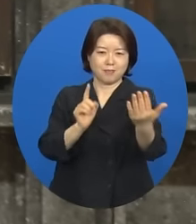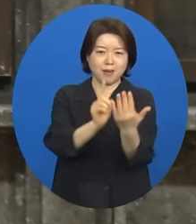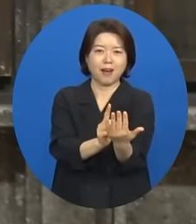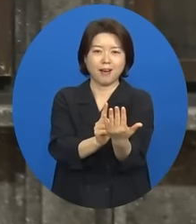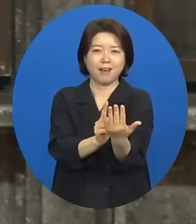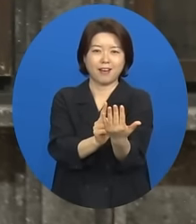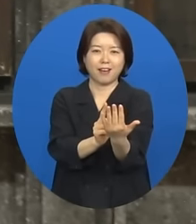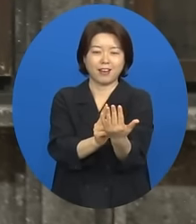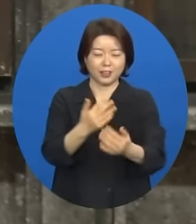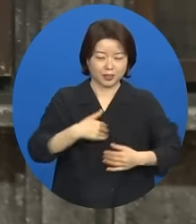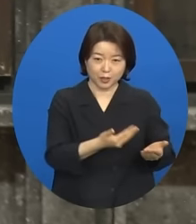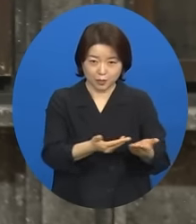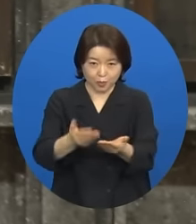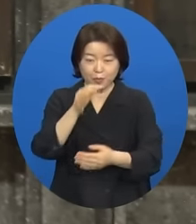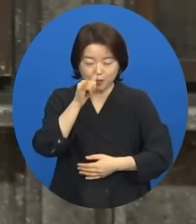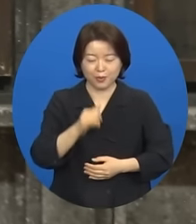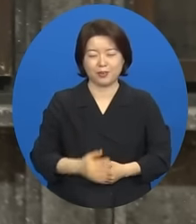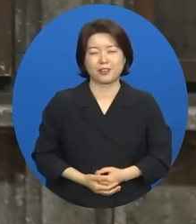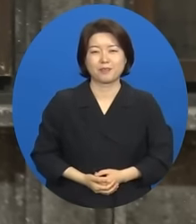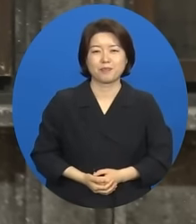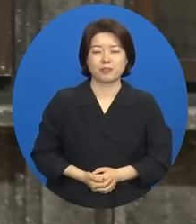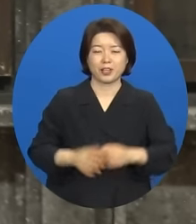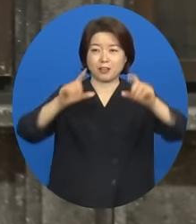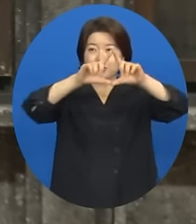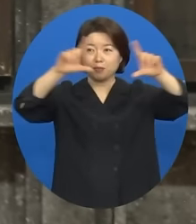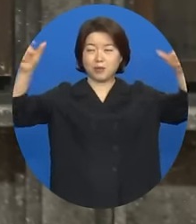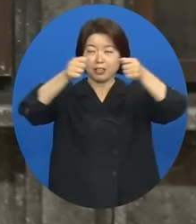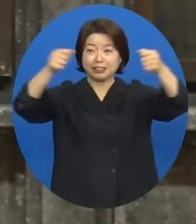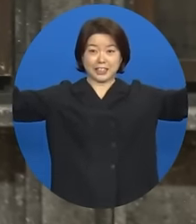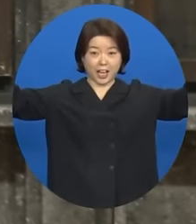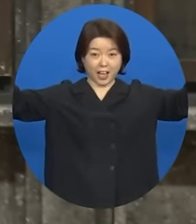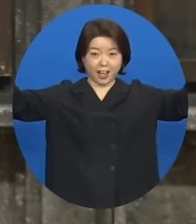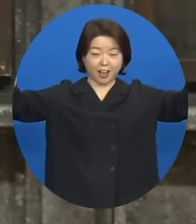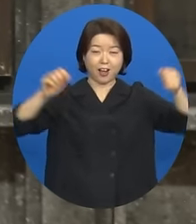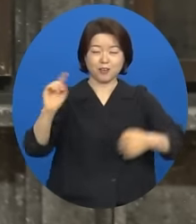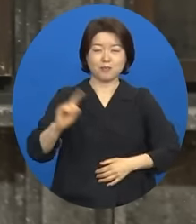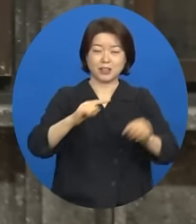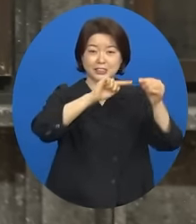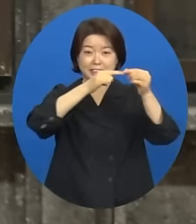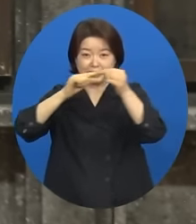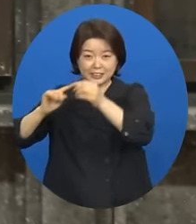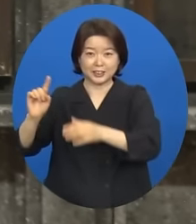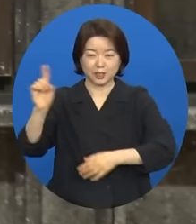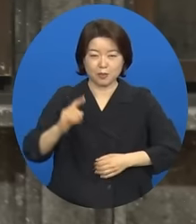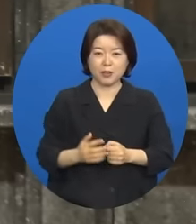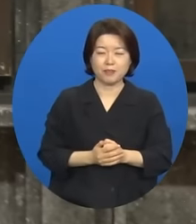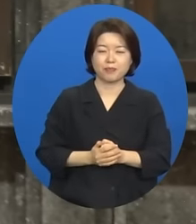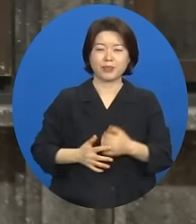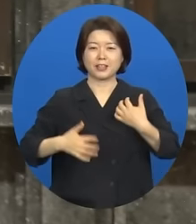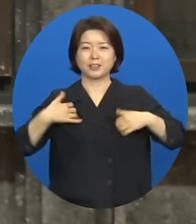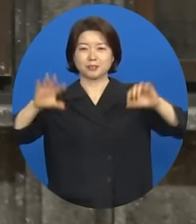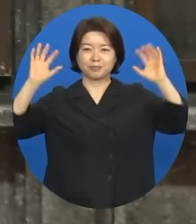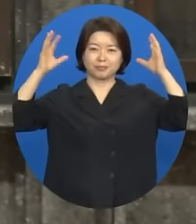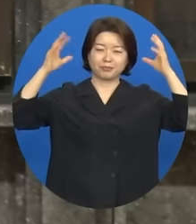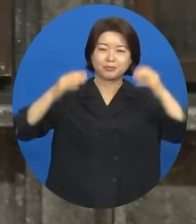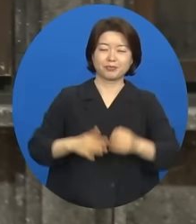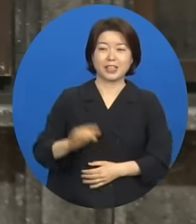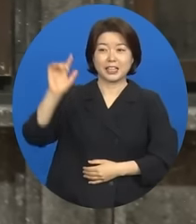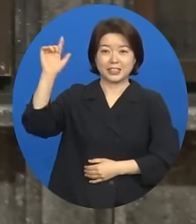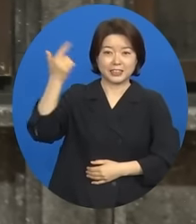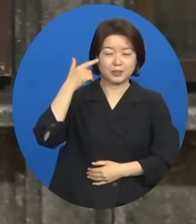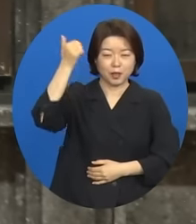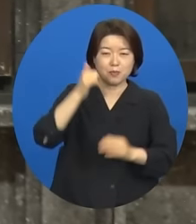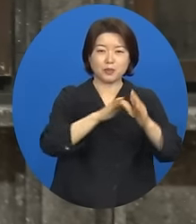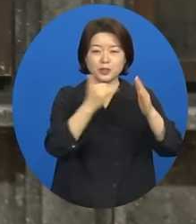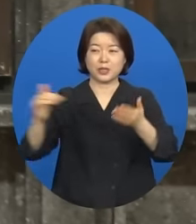나오셨습니다. 그러면서 그 플랜카드를 만들어 오셨는데 이렇게 쓰여 있었습니다. 웰컴, 김다희 목사님